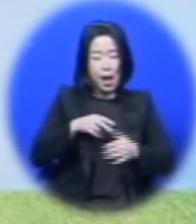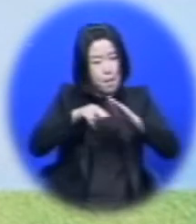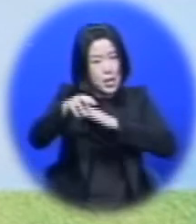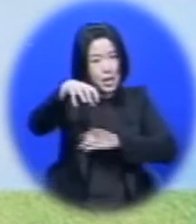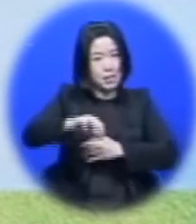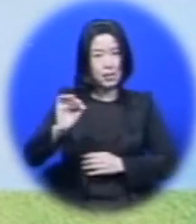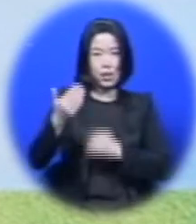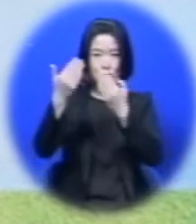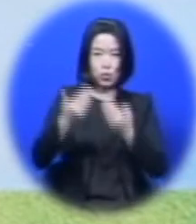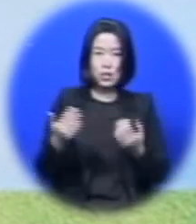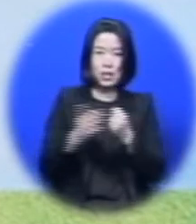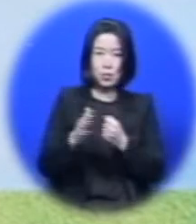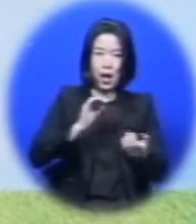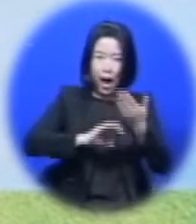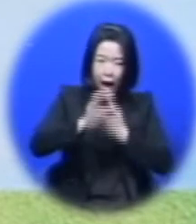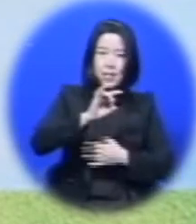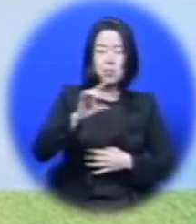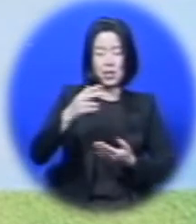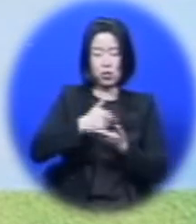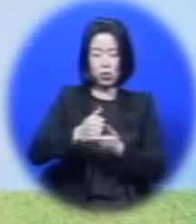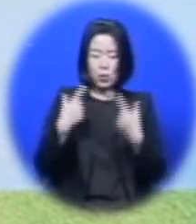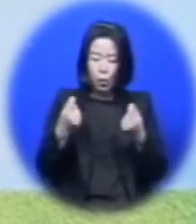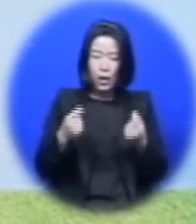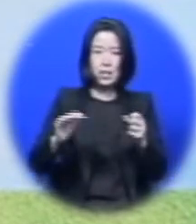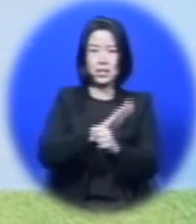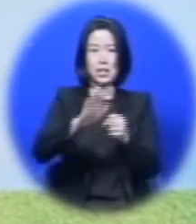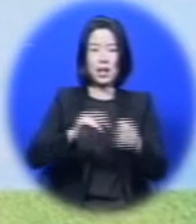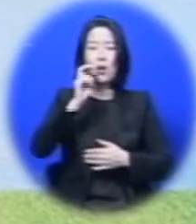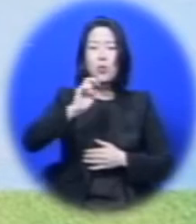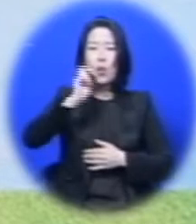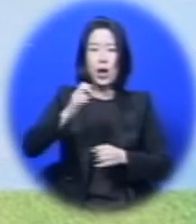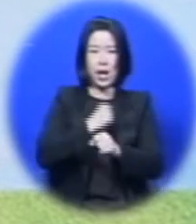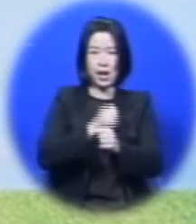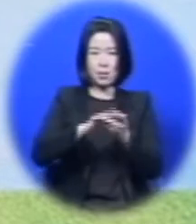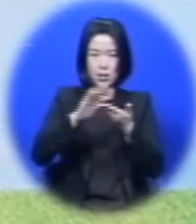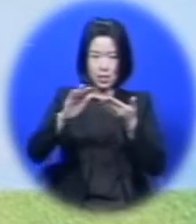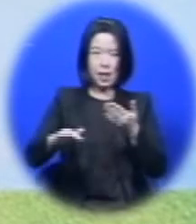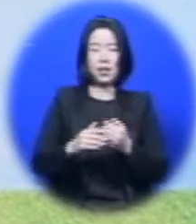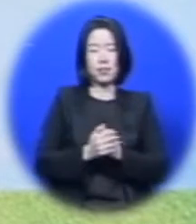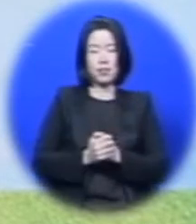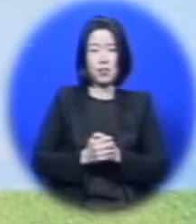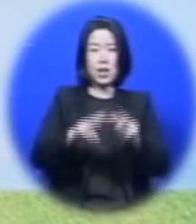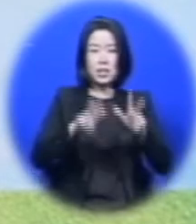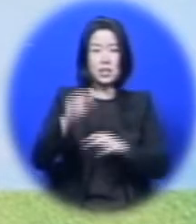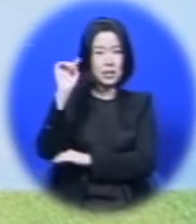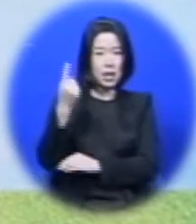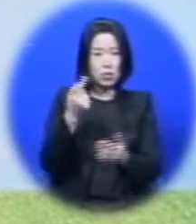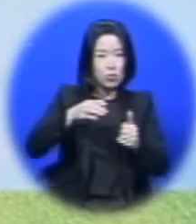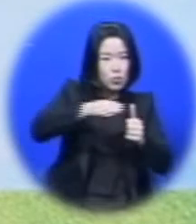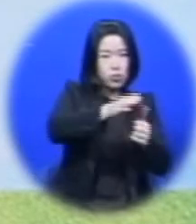되어주시기에 아침마다 주님의 한결같은 사랑을 노래하렵니다. 지금 다윗을